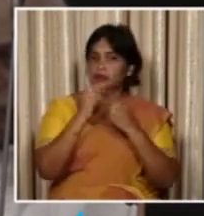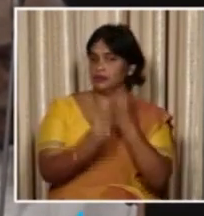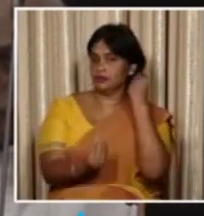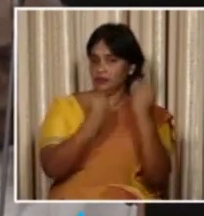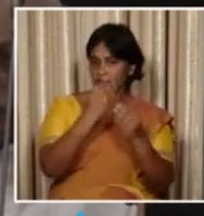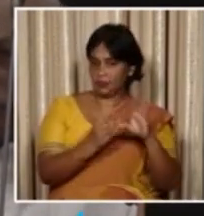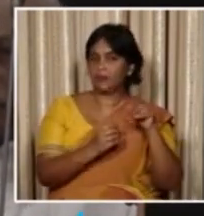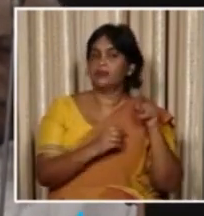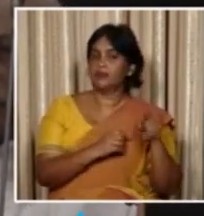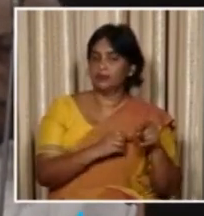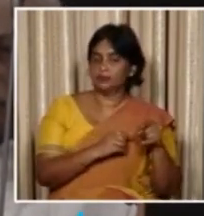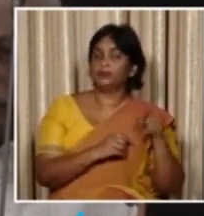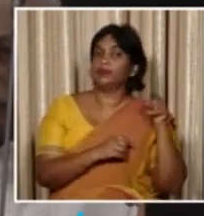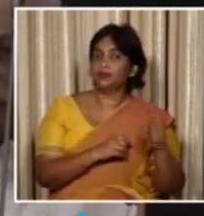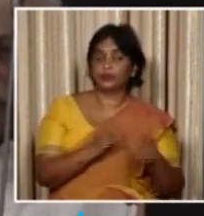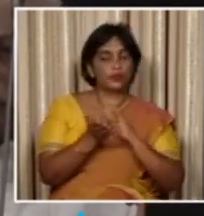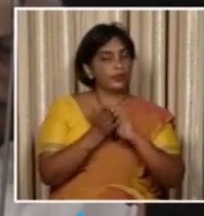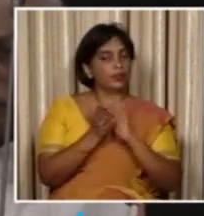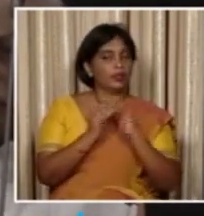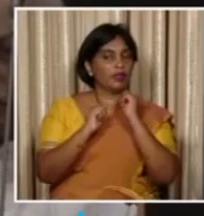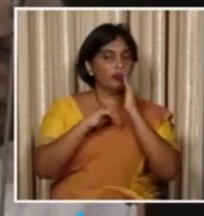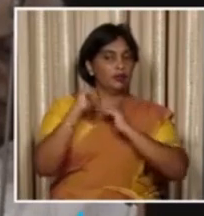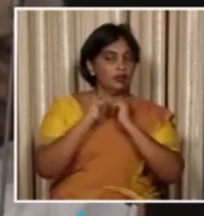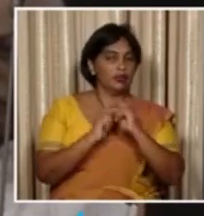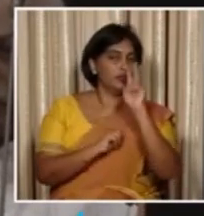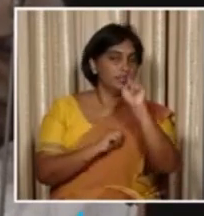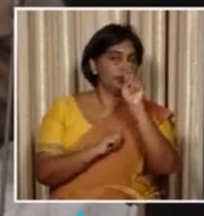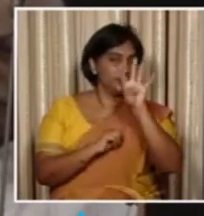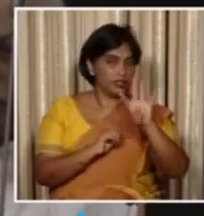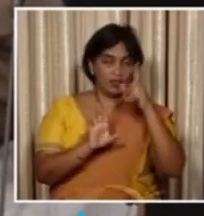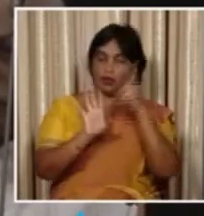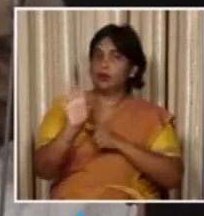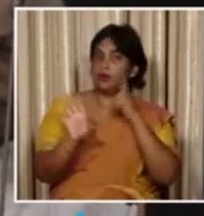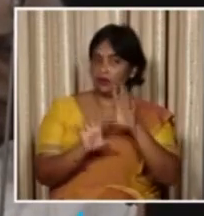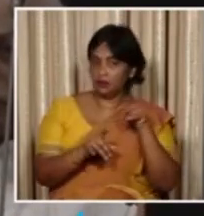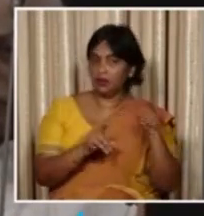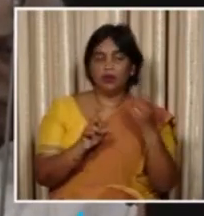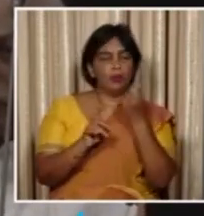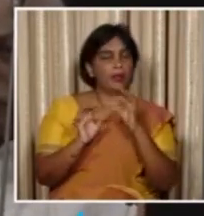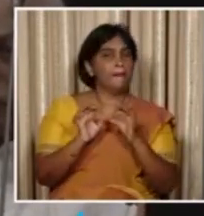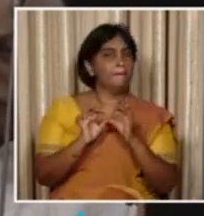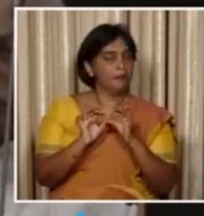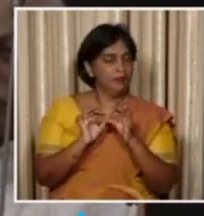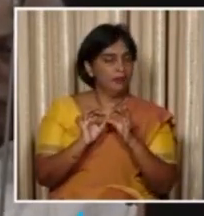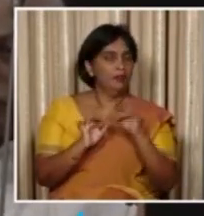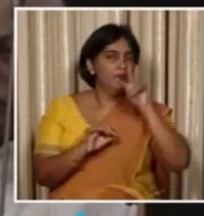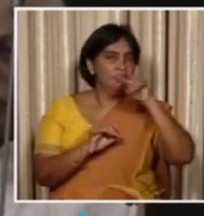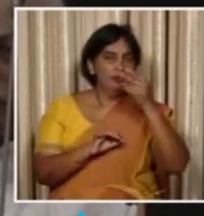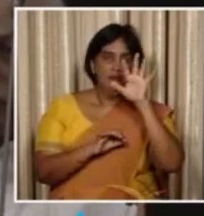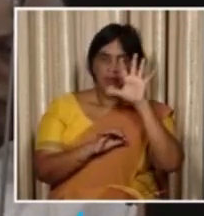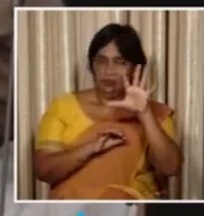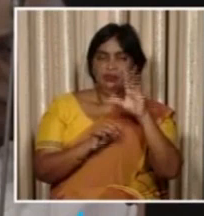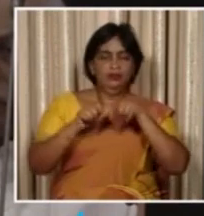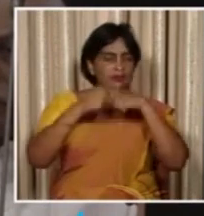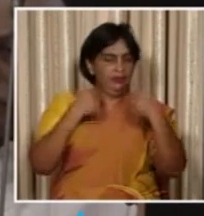දෙනවා. මෙම සහන වැඩසටහන් සඳහා 2024 වසරේ තුලදී රුපියල් බිලියන 205ක්